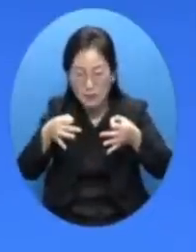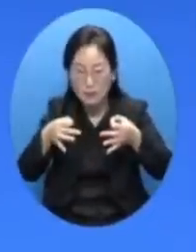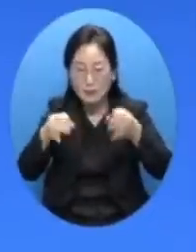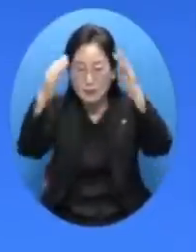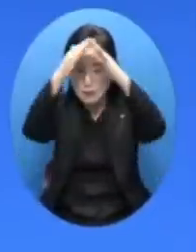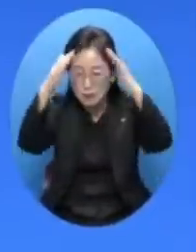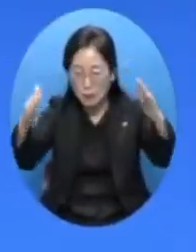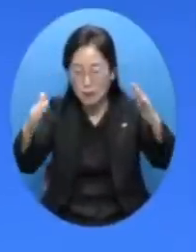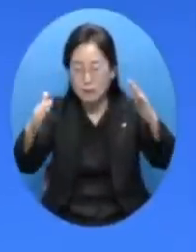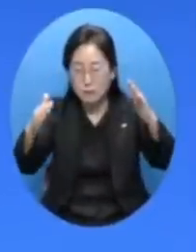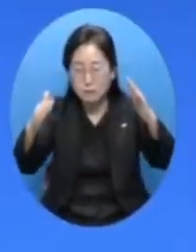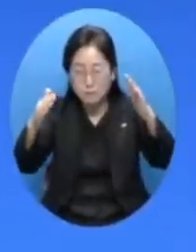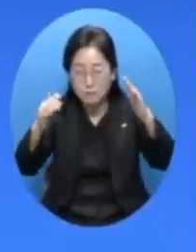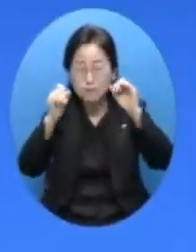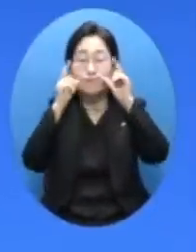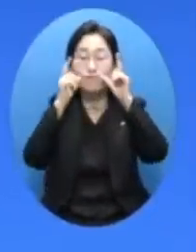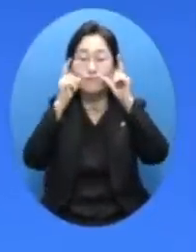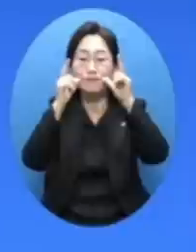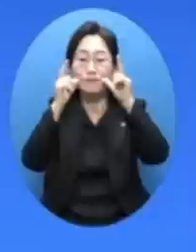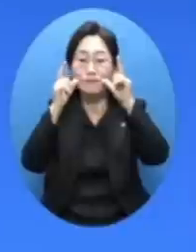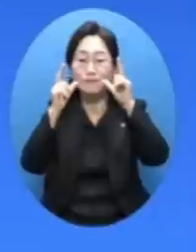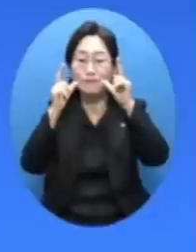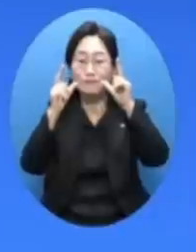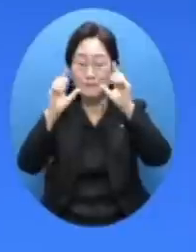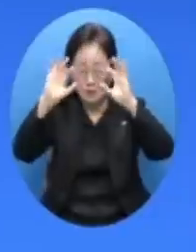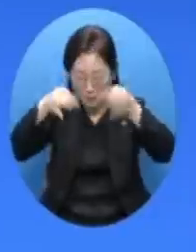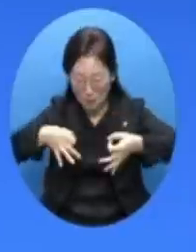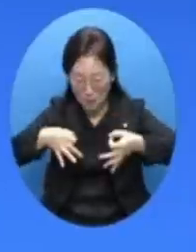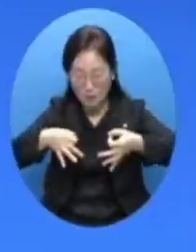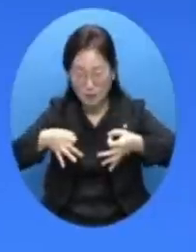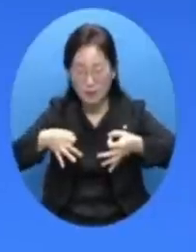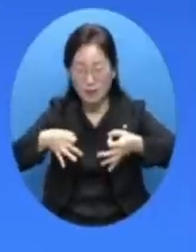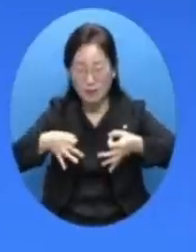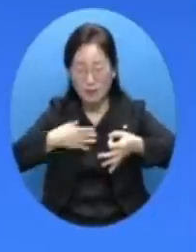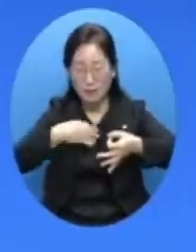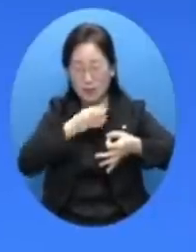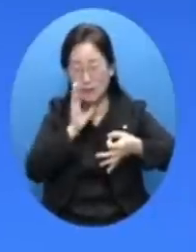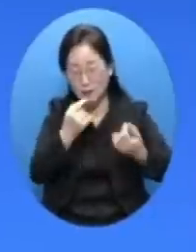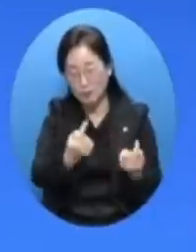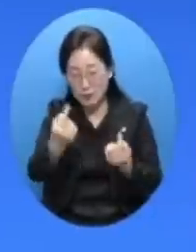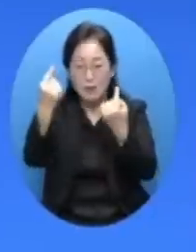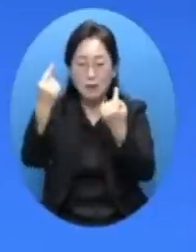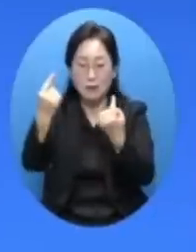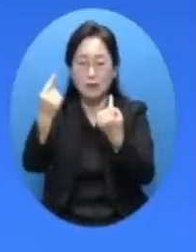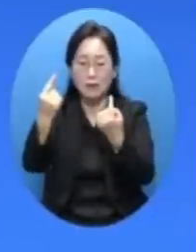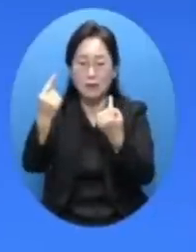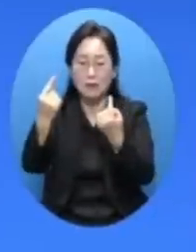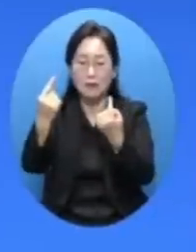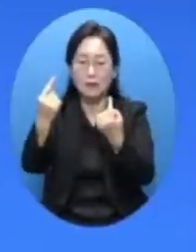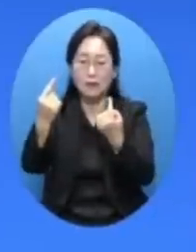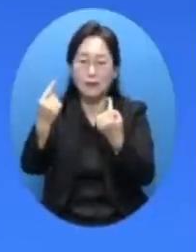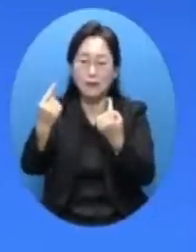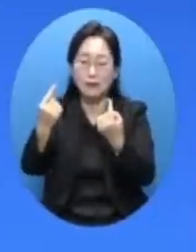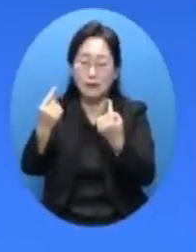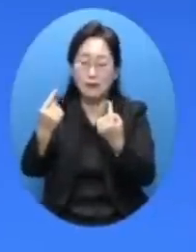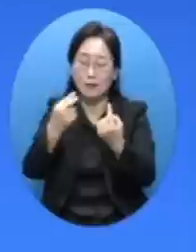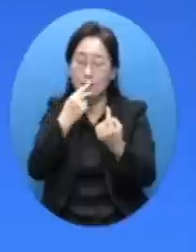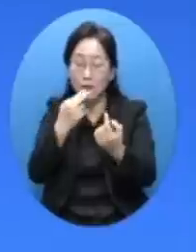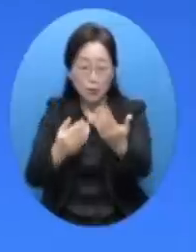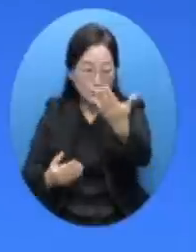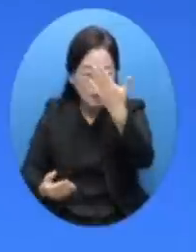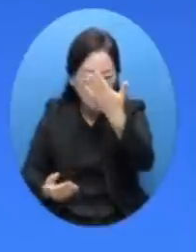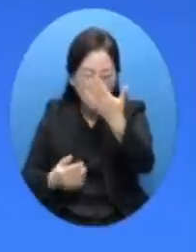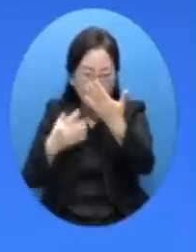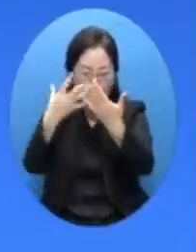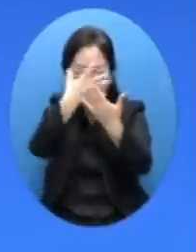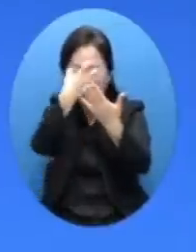천막에서 일어나서 자신의 모습을 바라보니 나이가 점점 늙어가고 거울을 바라보니 얼굴이